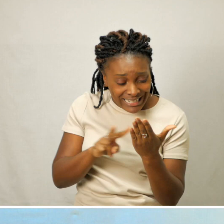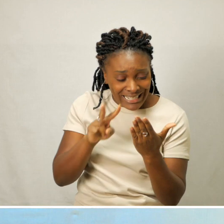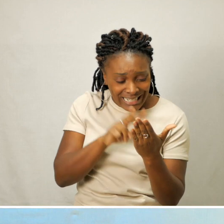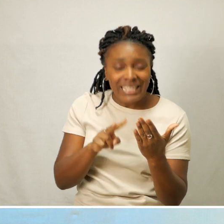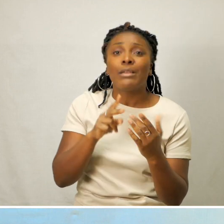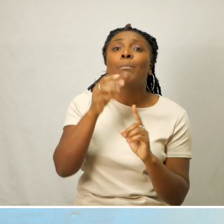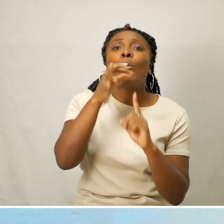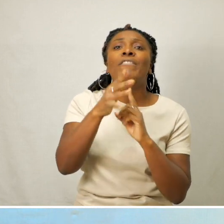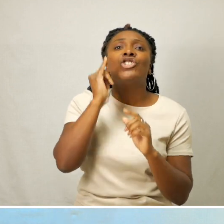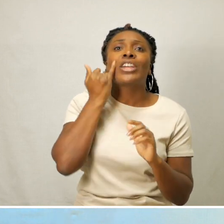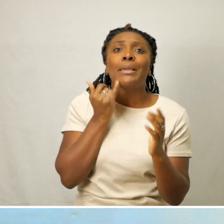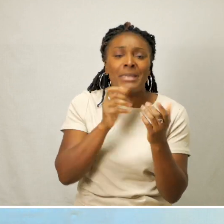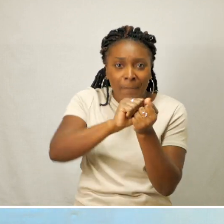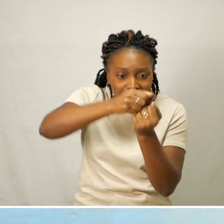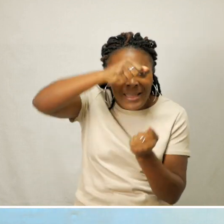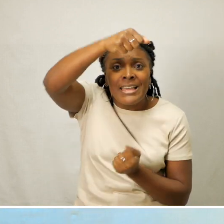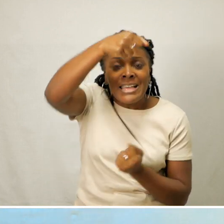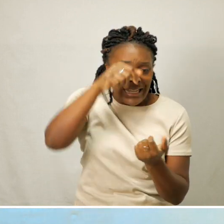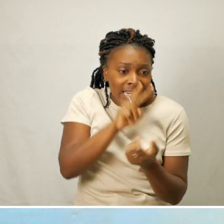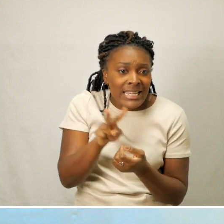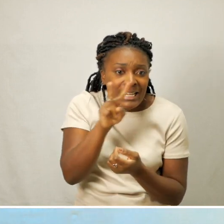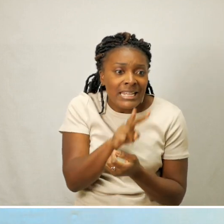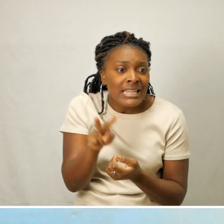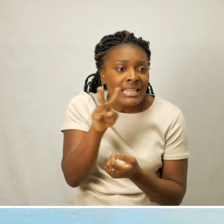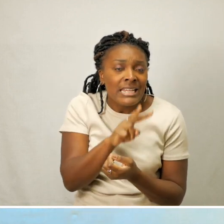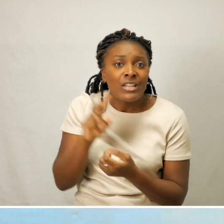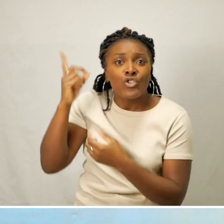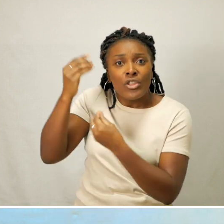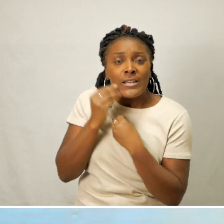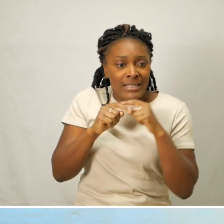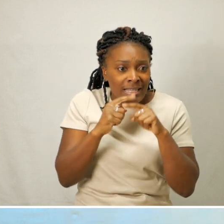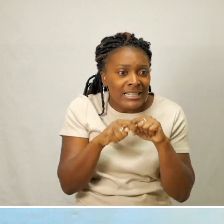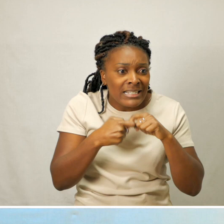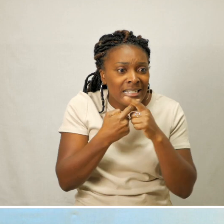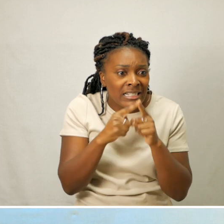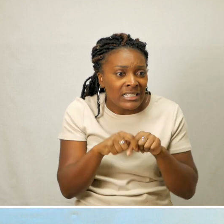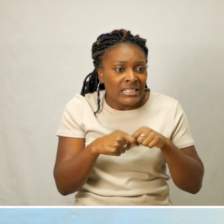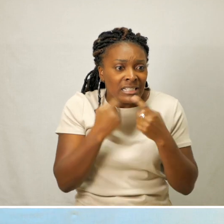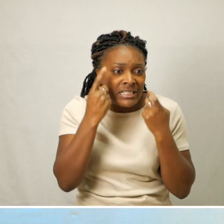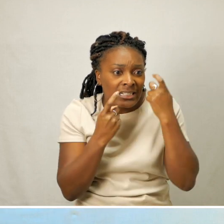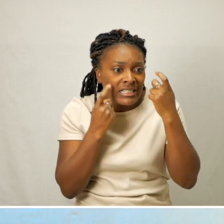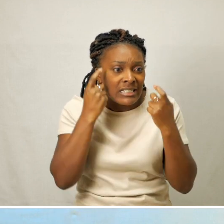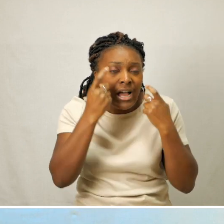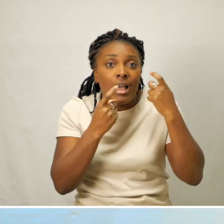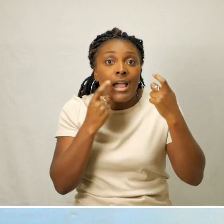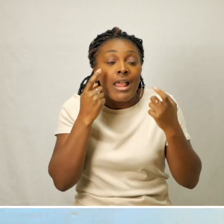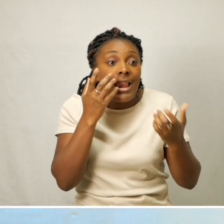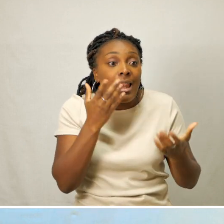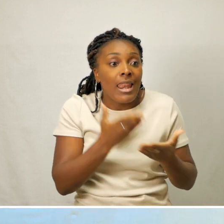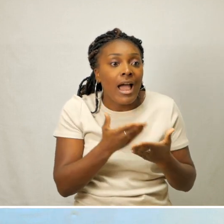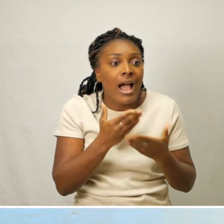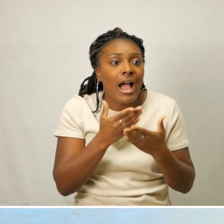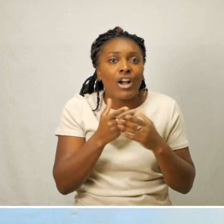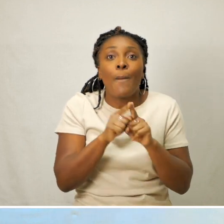le prophète Jérémie. Ça l'interpelle dans son cœur. Le Seigneur est en train de l'arrêter sur ce texte-là. Et là, eh bien, il va faire ce travail